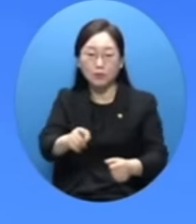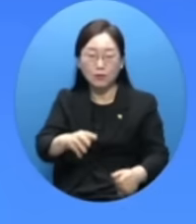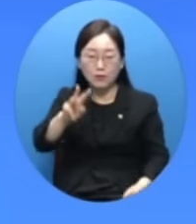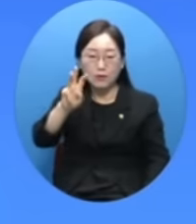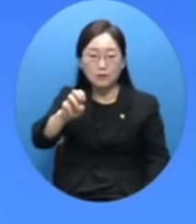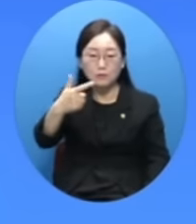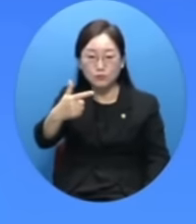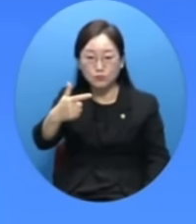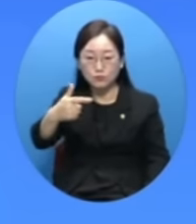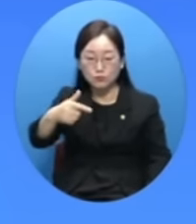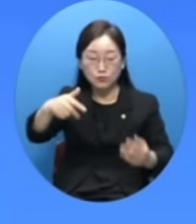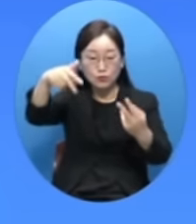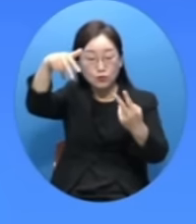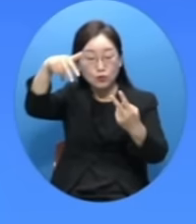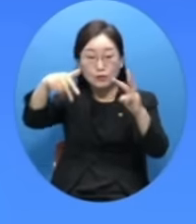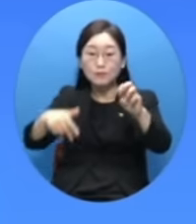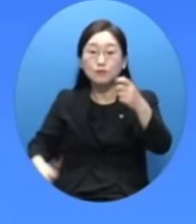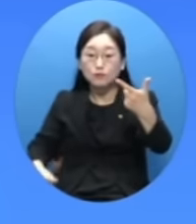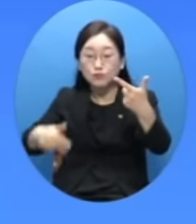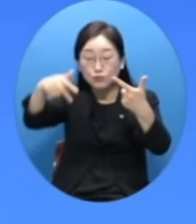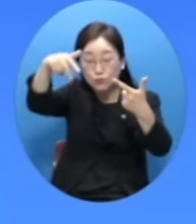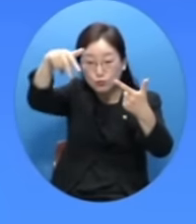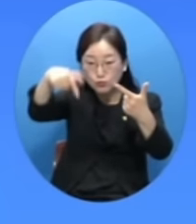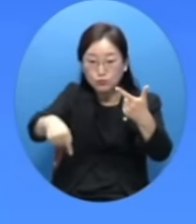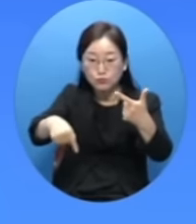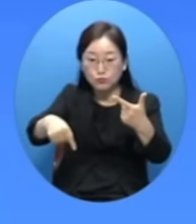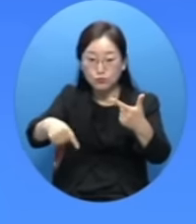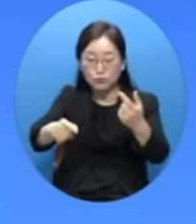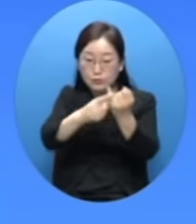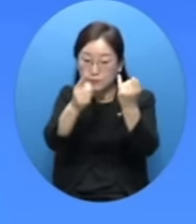36개월 된 6주 된 아이가